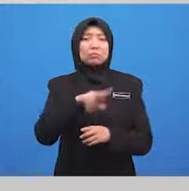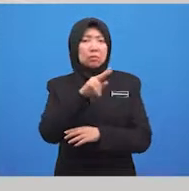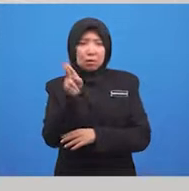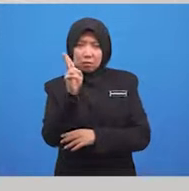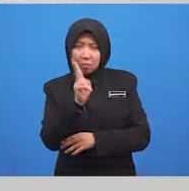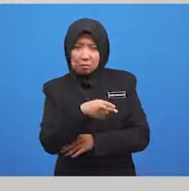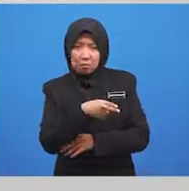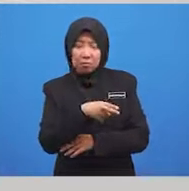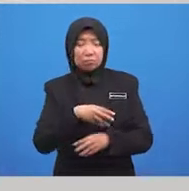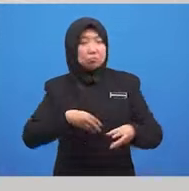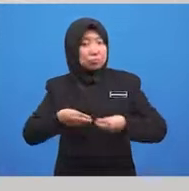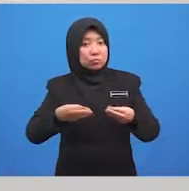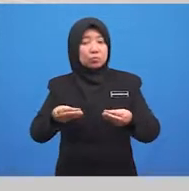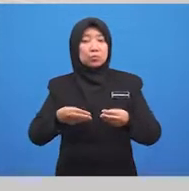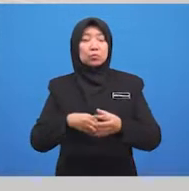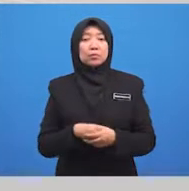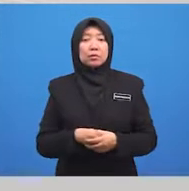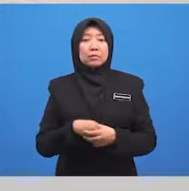terhadap perdagangan tenggiling.